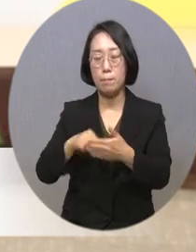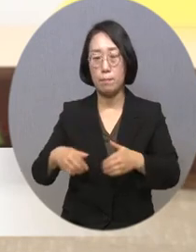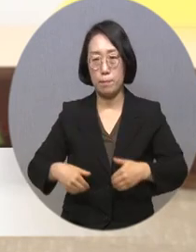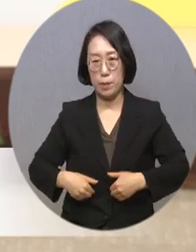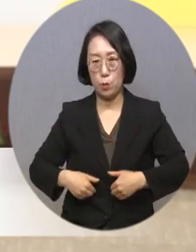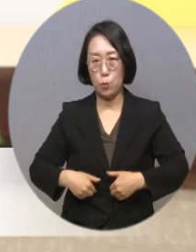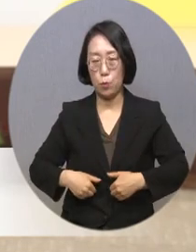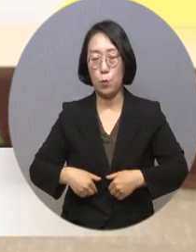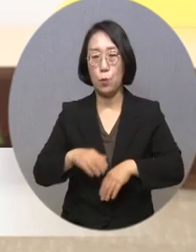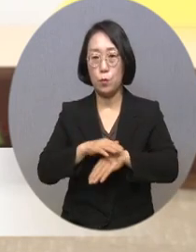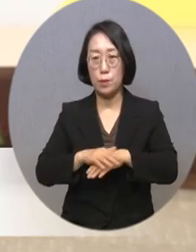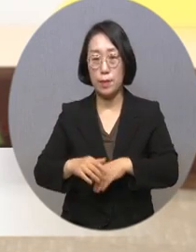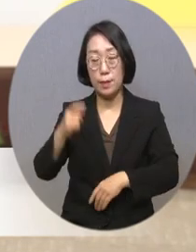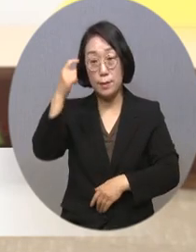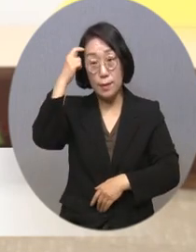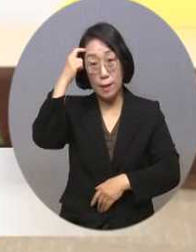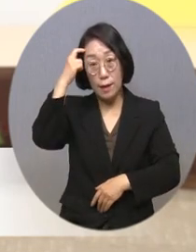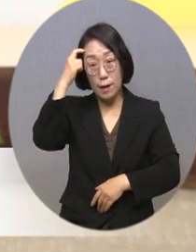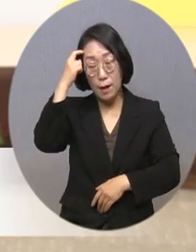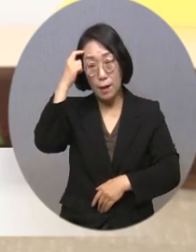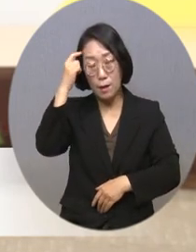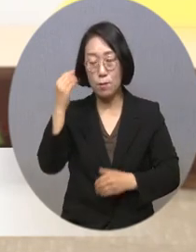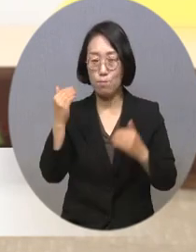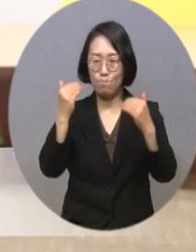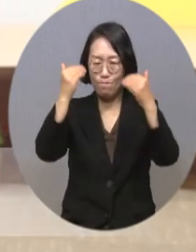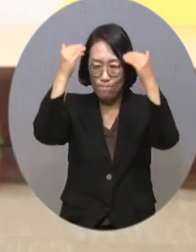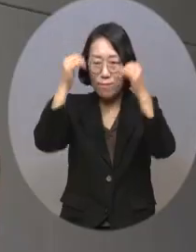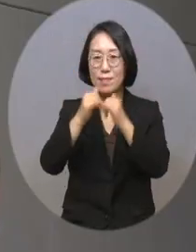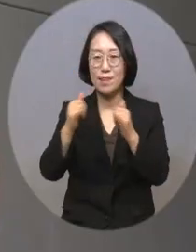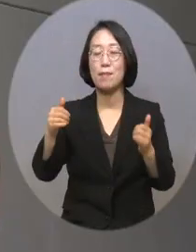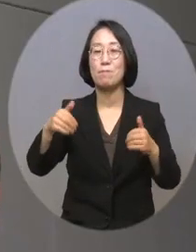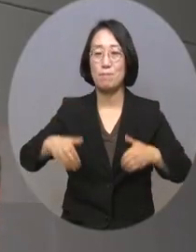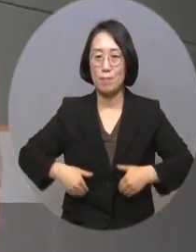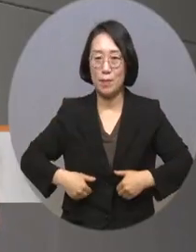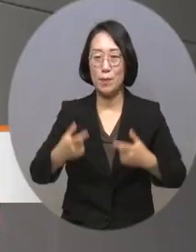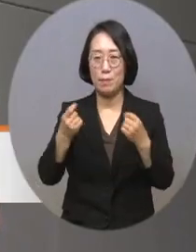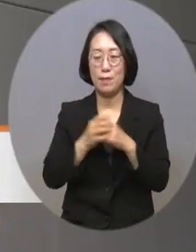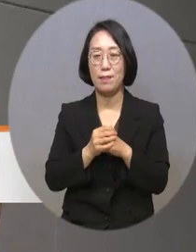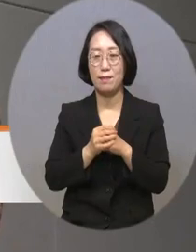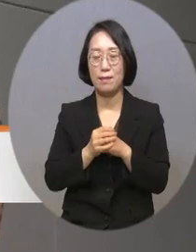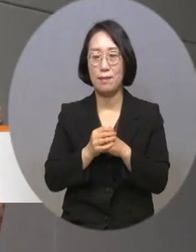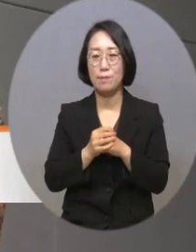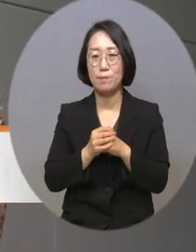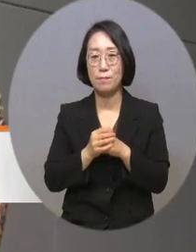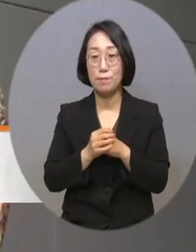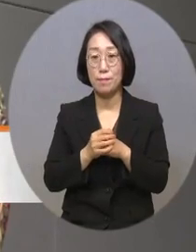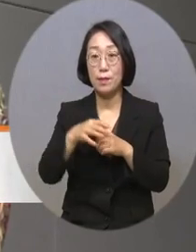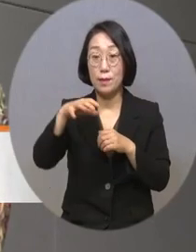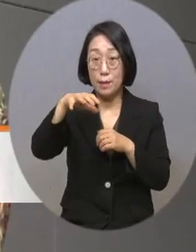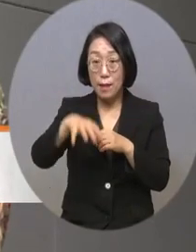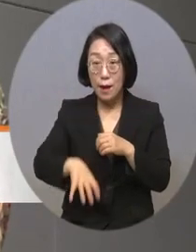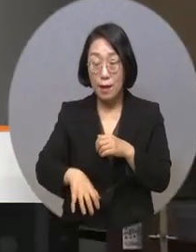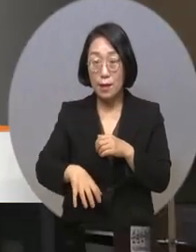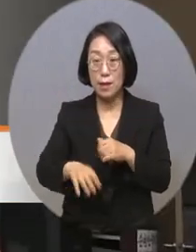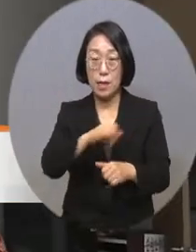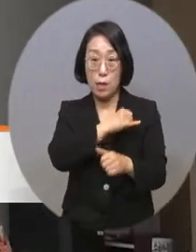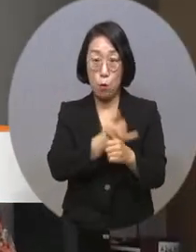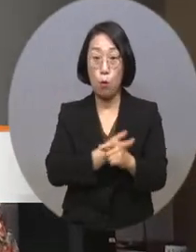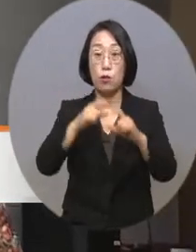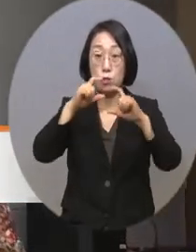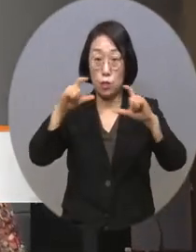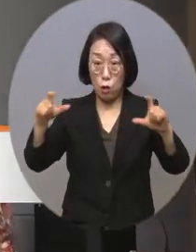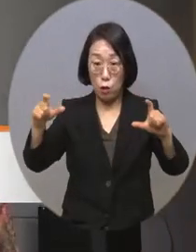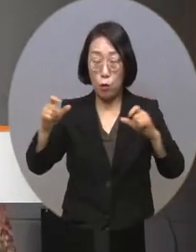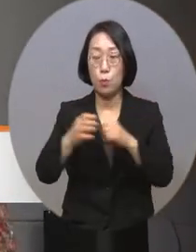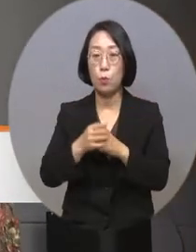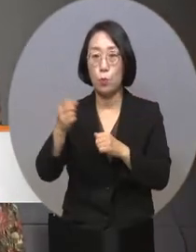성숙한 장애인 의식이 필요하지 않은가 싶습니다. 특히 이 자리에서는 장애인 인권 선언과 장애인